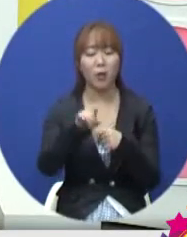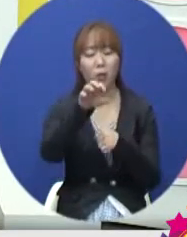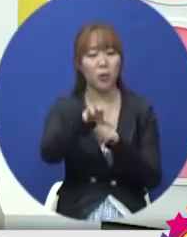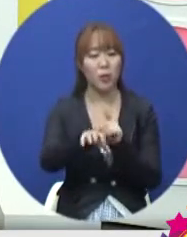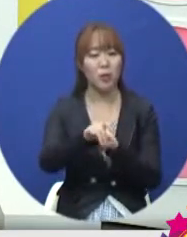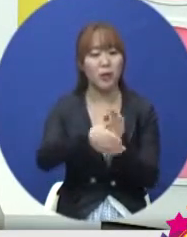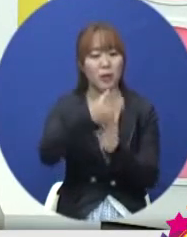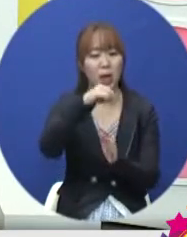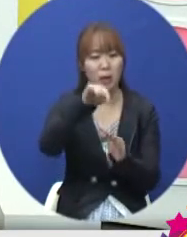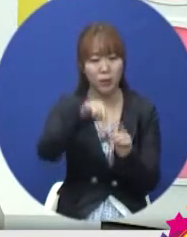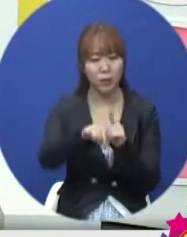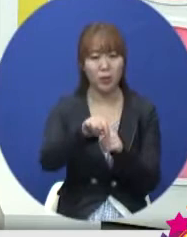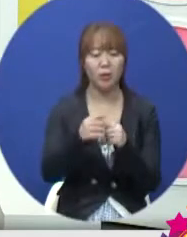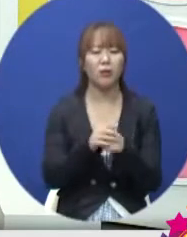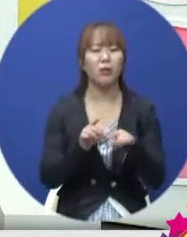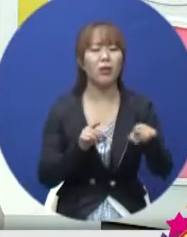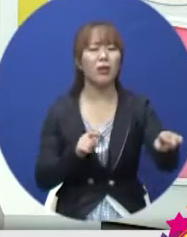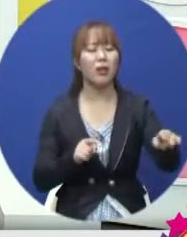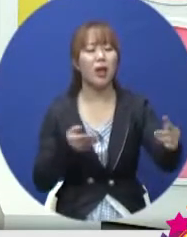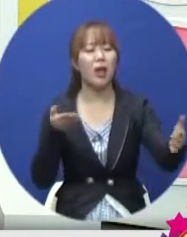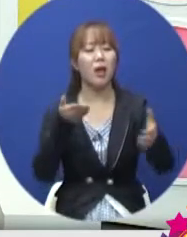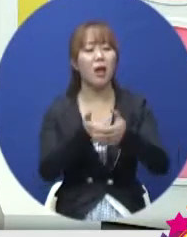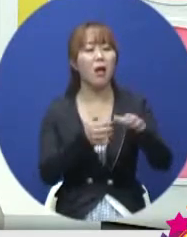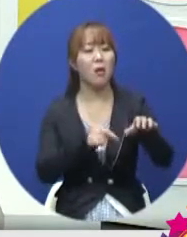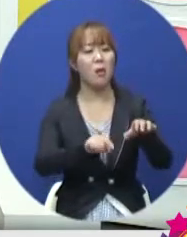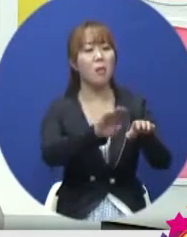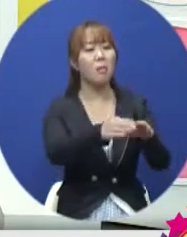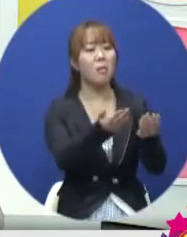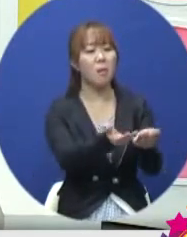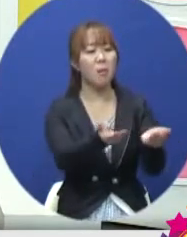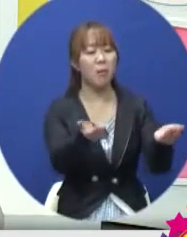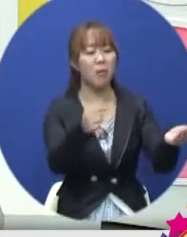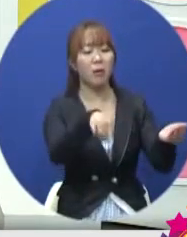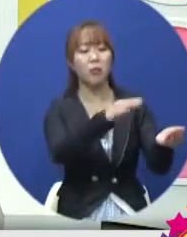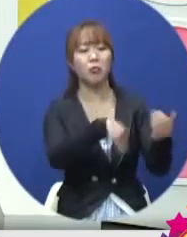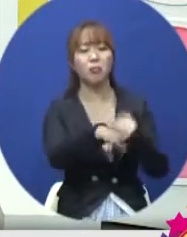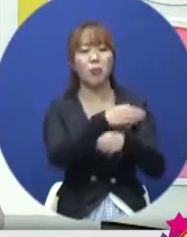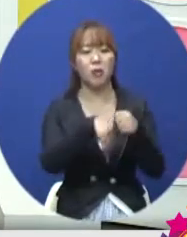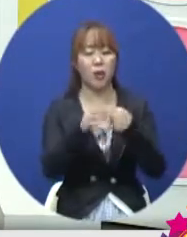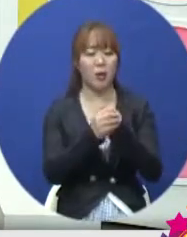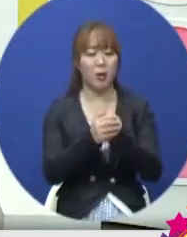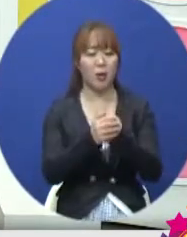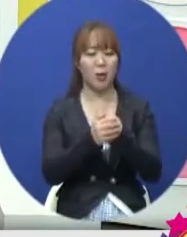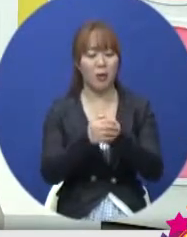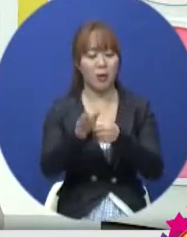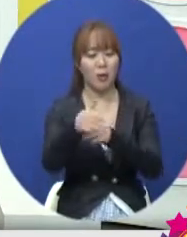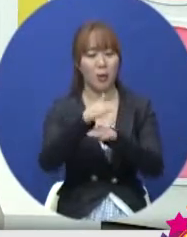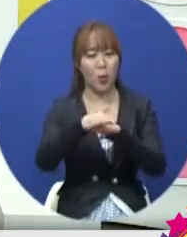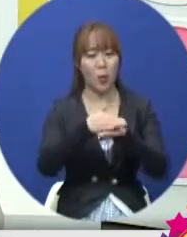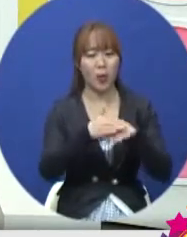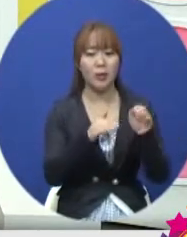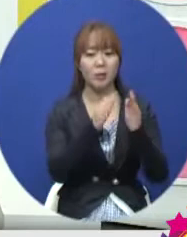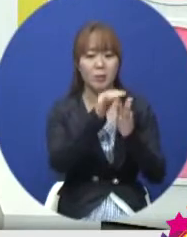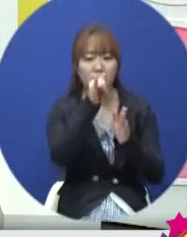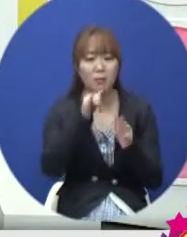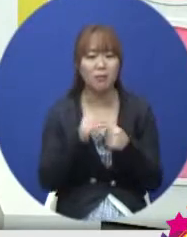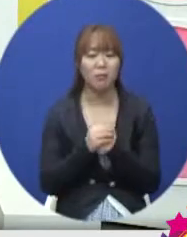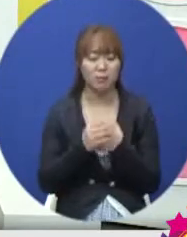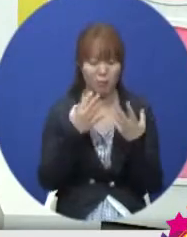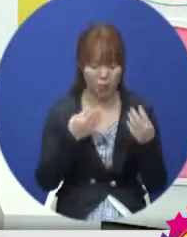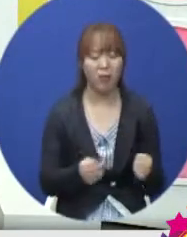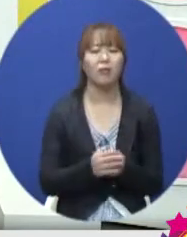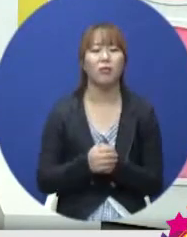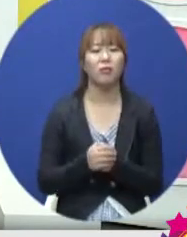그 동해시에서 저기 네. 한국 쪽으로 부두가 쪽으로 예. 횟집들이 쭉 있더라고요. 아 예, 아